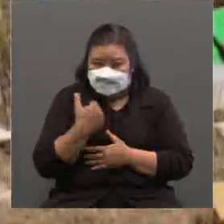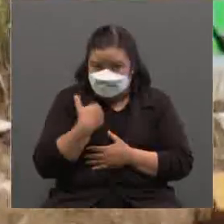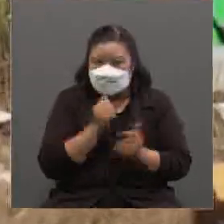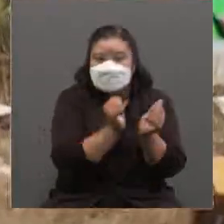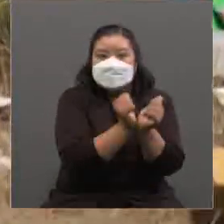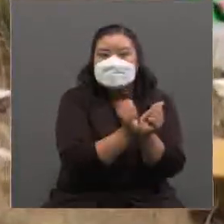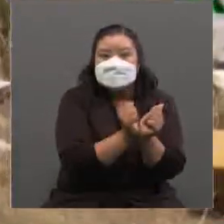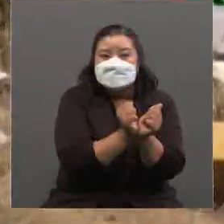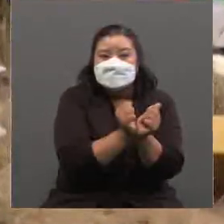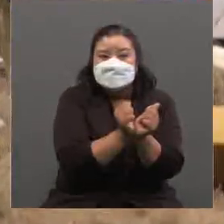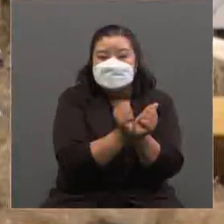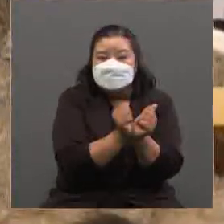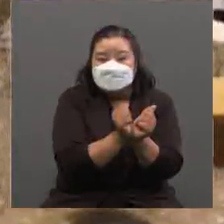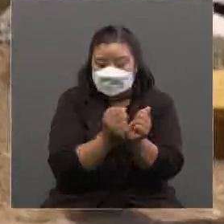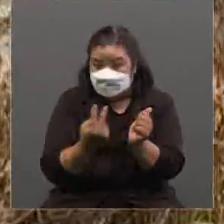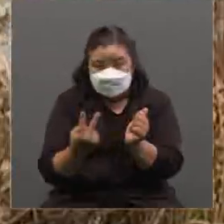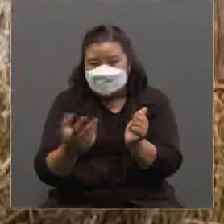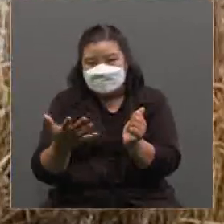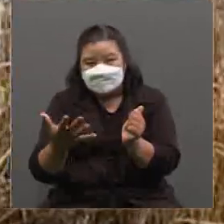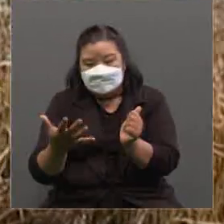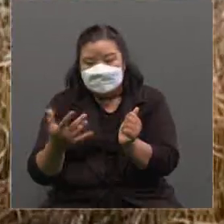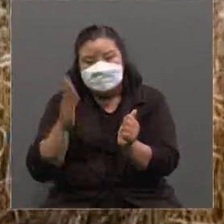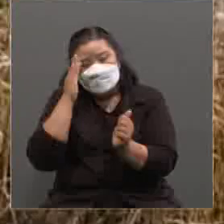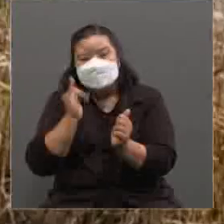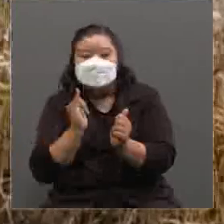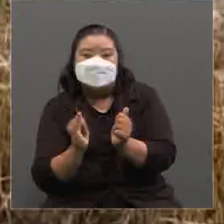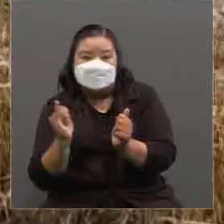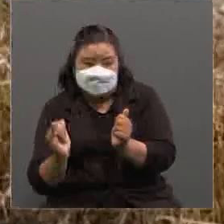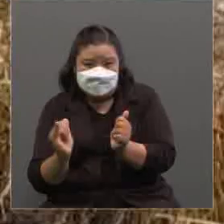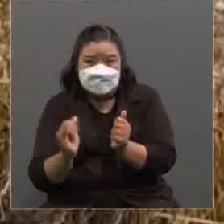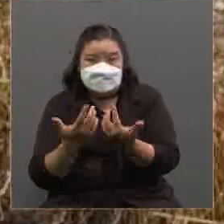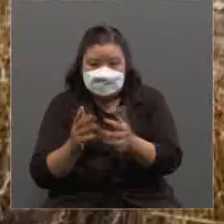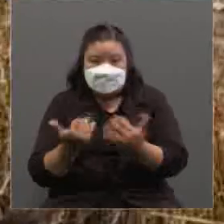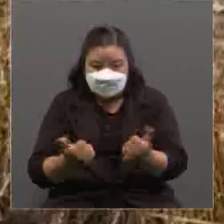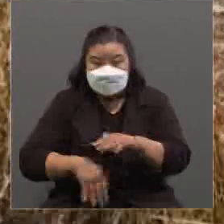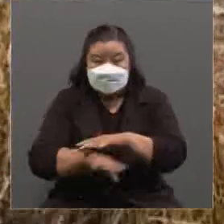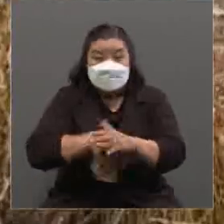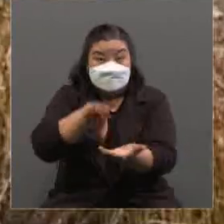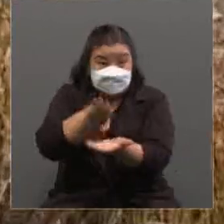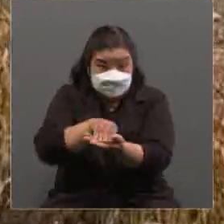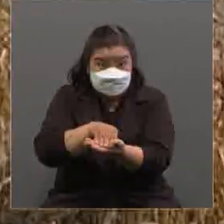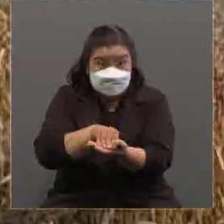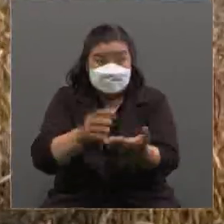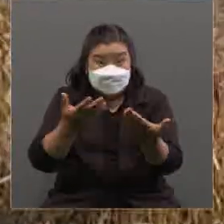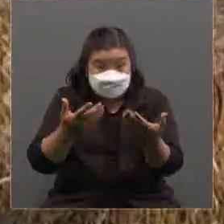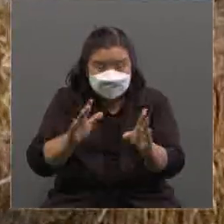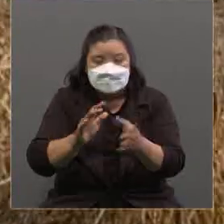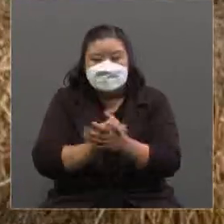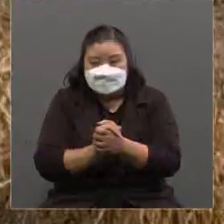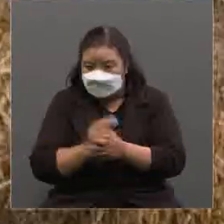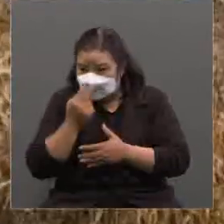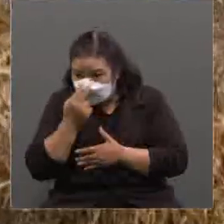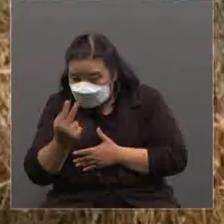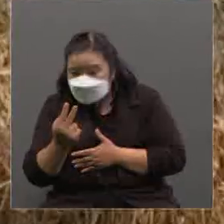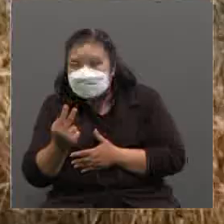เจ้าหน้าที่เหล่านี้ที่คุณผู้ชมเห็นเนี่ยคือเจ้าหน้าที่พิสูจน์หลักฐานนะฮะเค้ามาเก็บรวบรวมพยานหลักฐานไว้ทั้งหมดแล้วเขาก็เลยไปเจอ